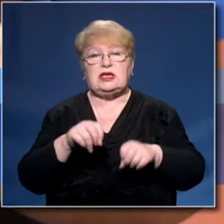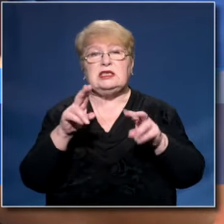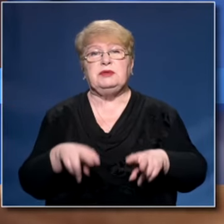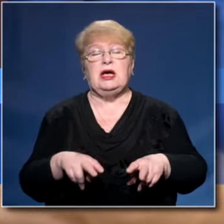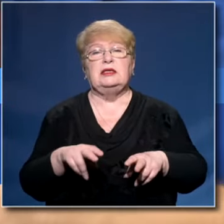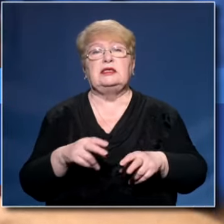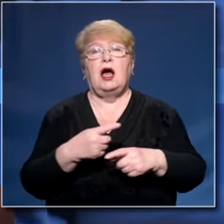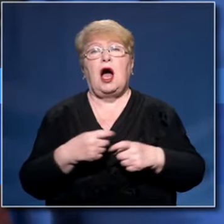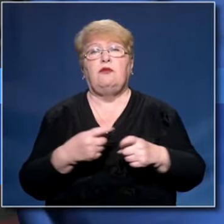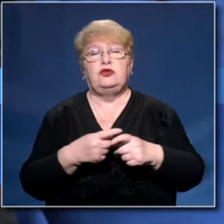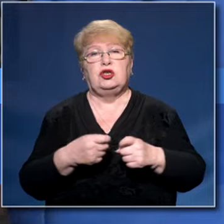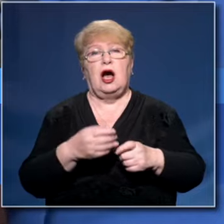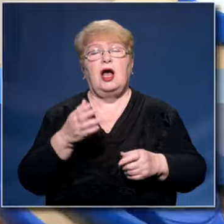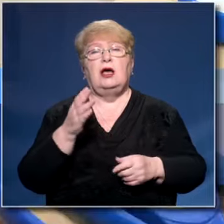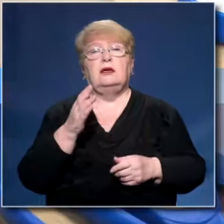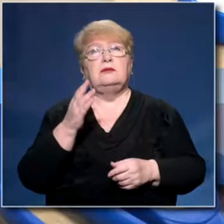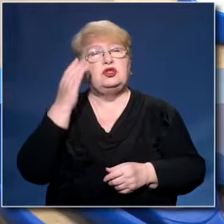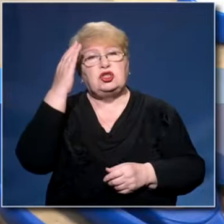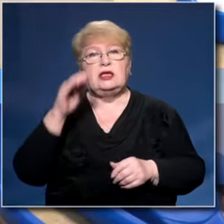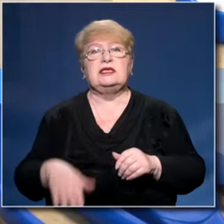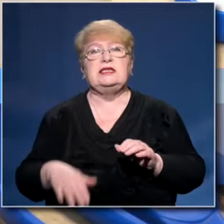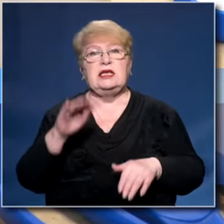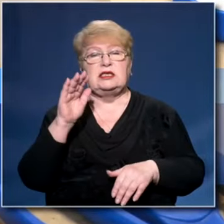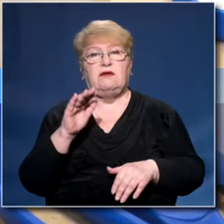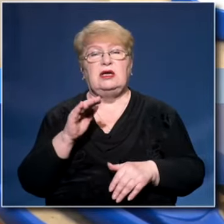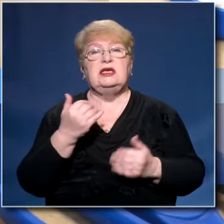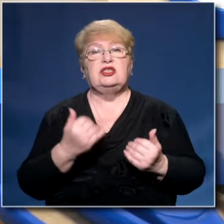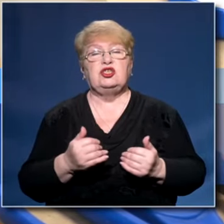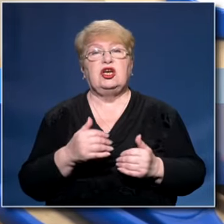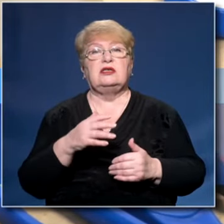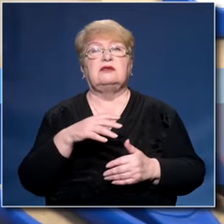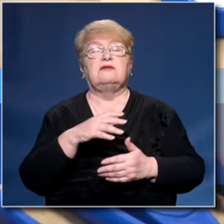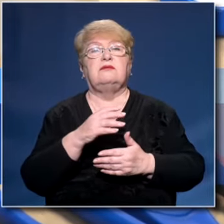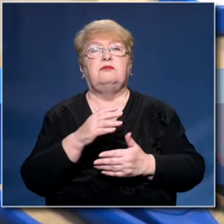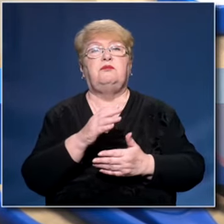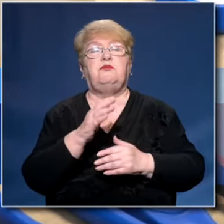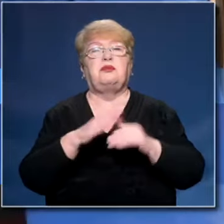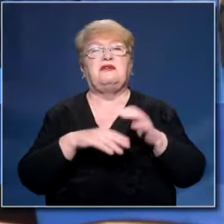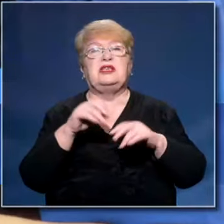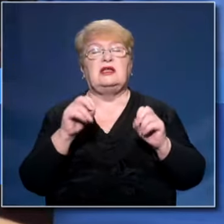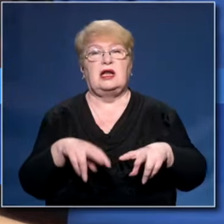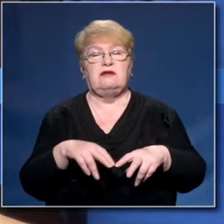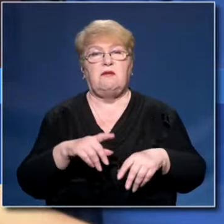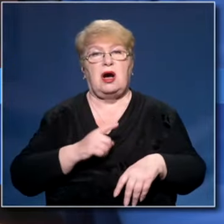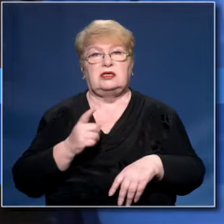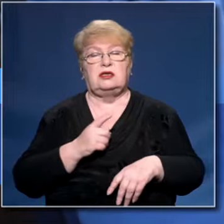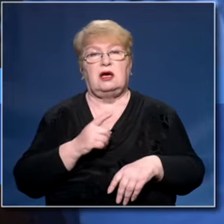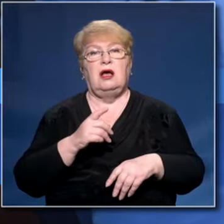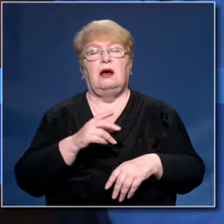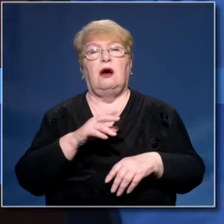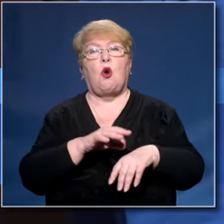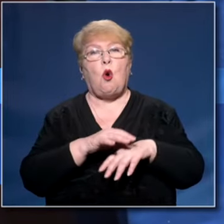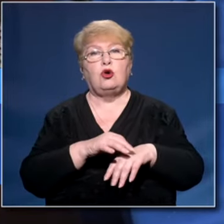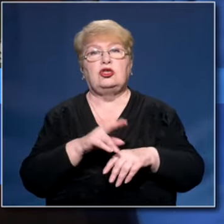овка молодой человек мечтал с детства но не до конца был уверен в своих силах сейчас в арсенале уже профессионального мастера кожа клей